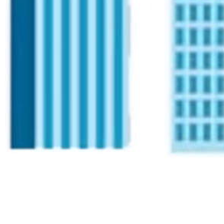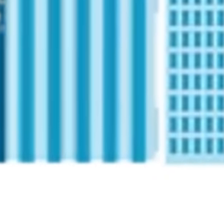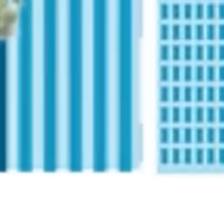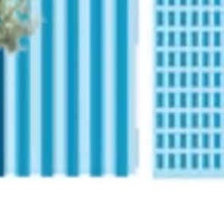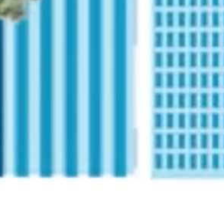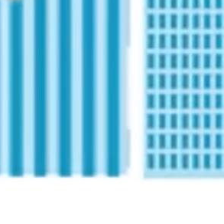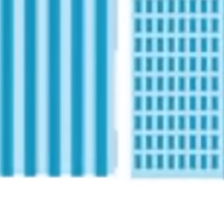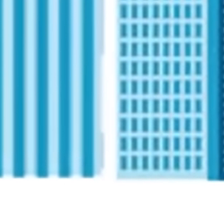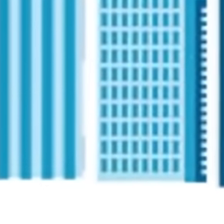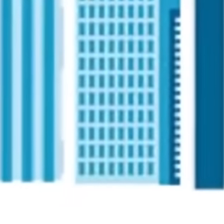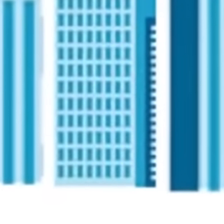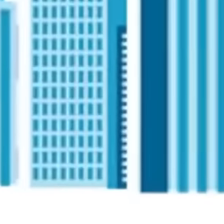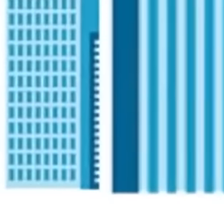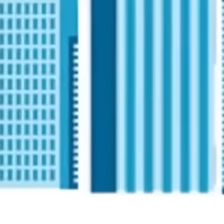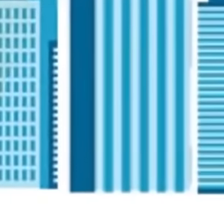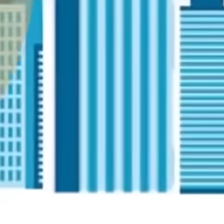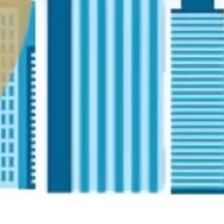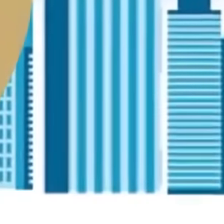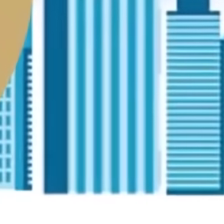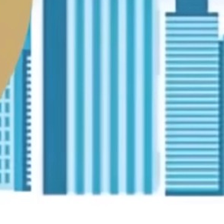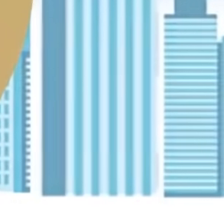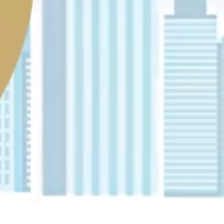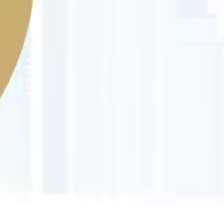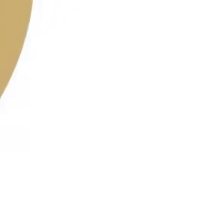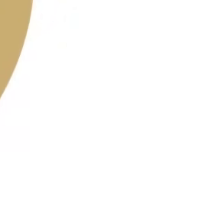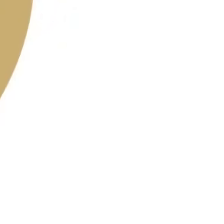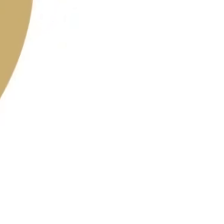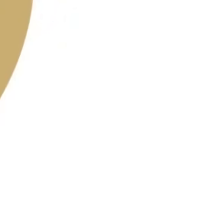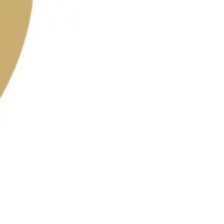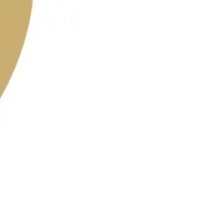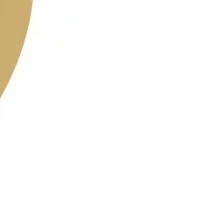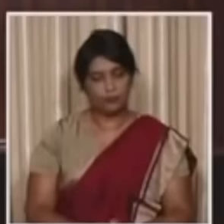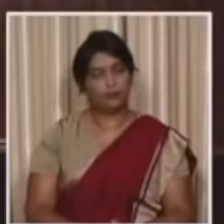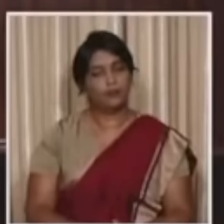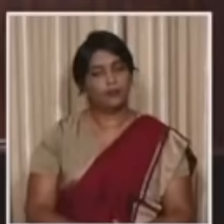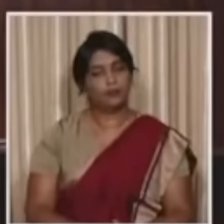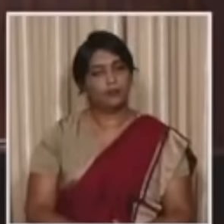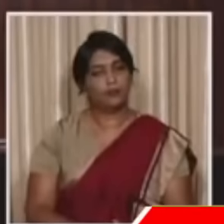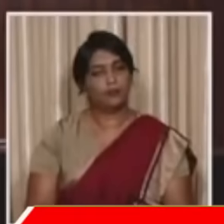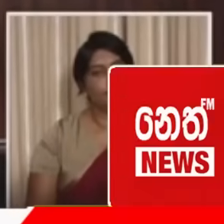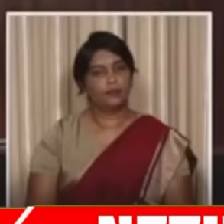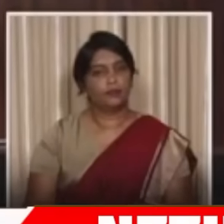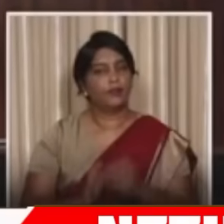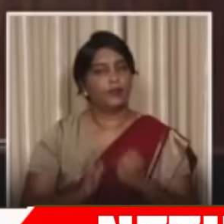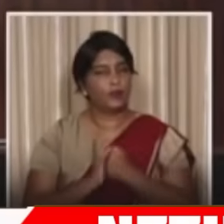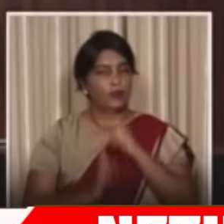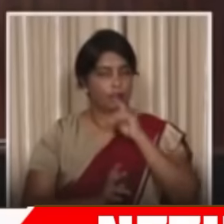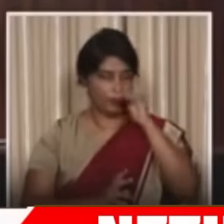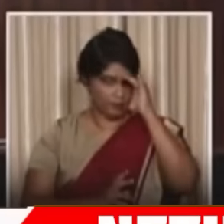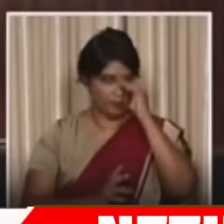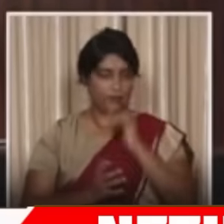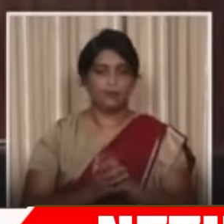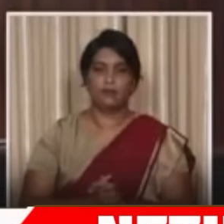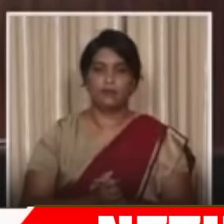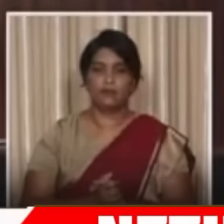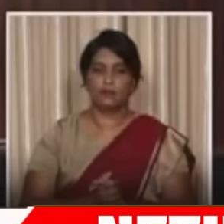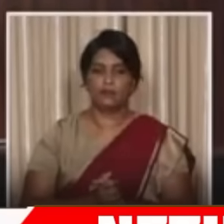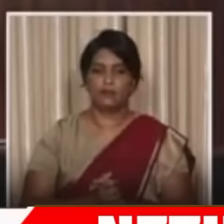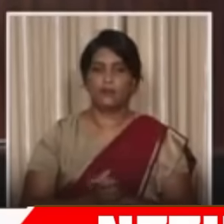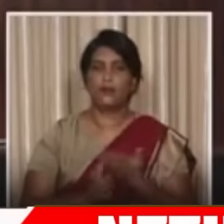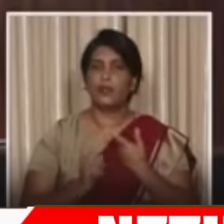අපිට දැනුම් තැන අපිම හදමු රට මගින් පටන් ගමු. රු කතානායකතුමනි,